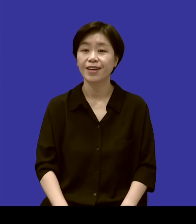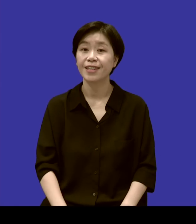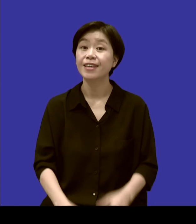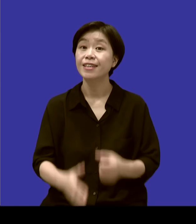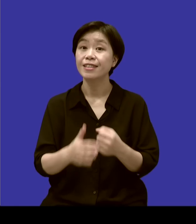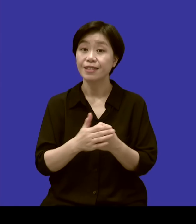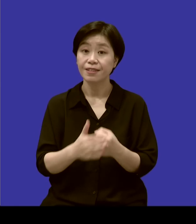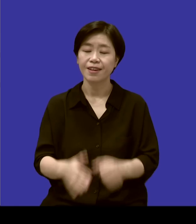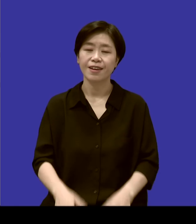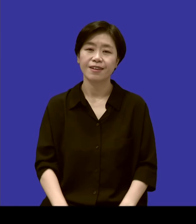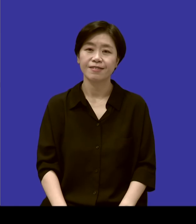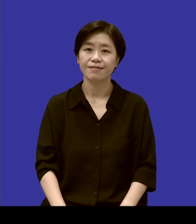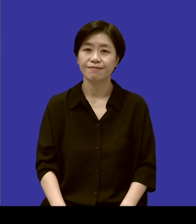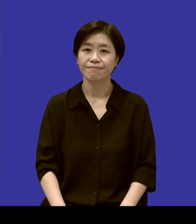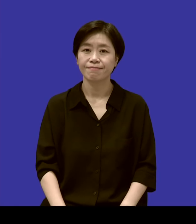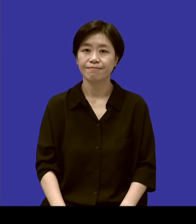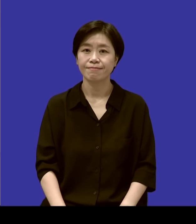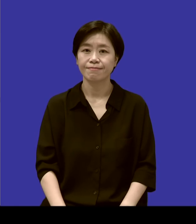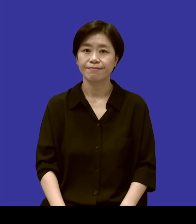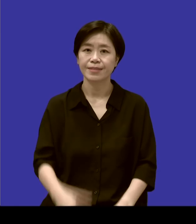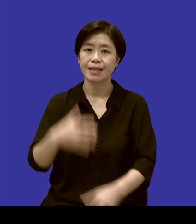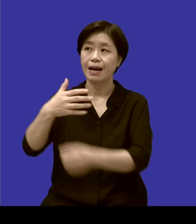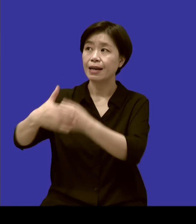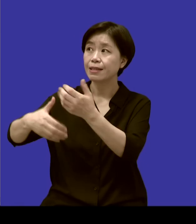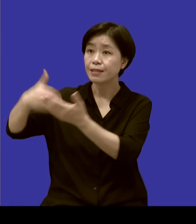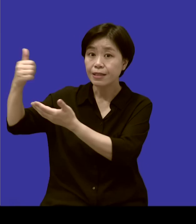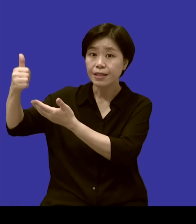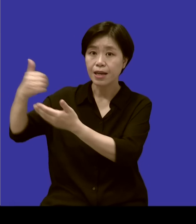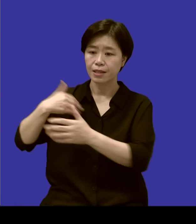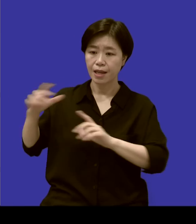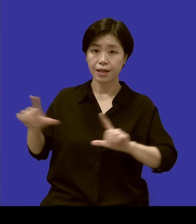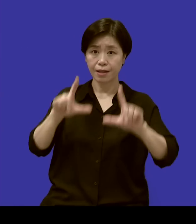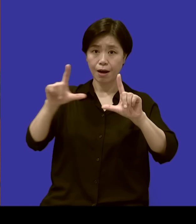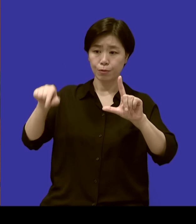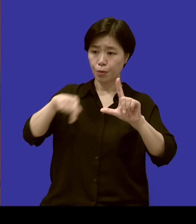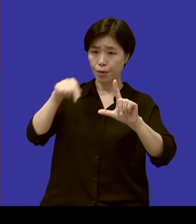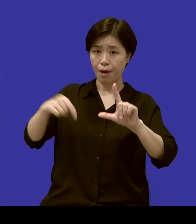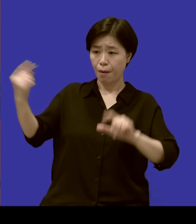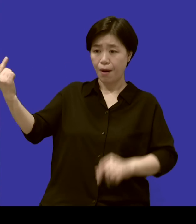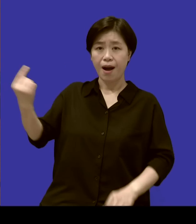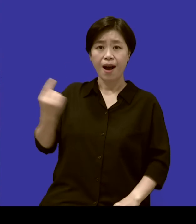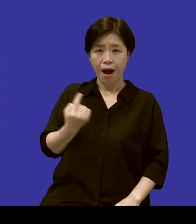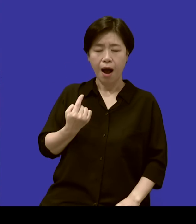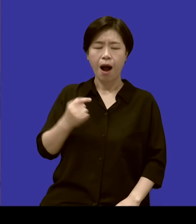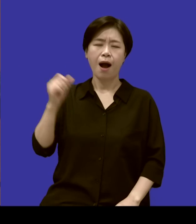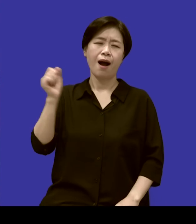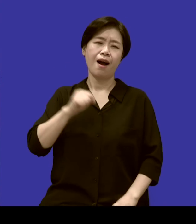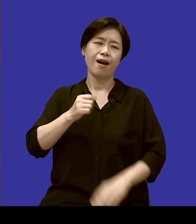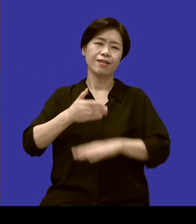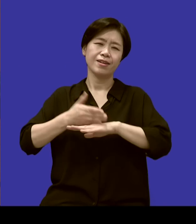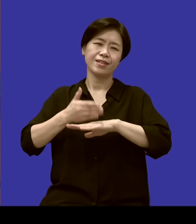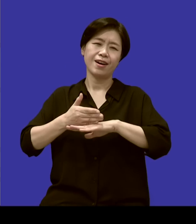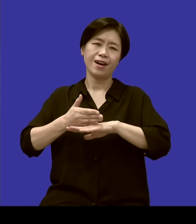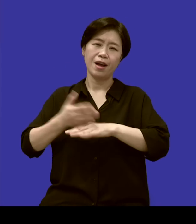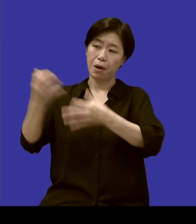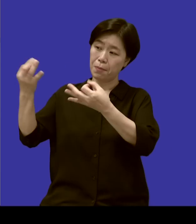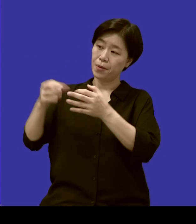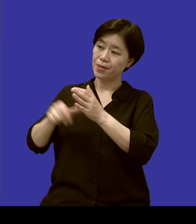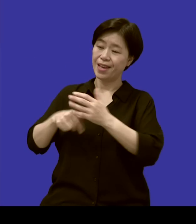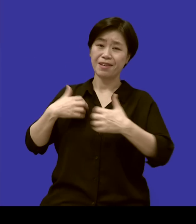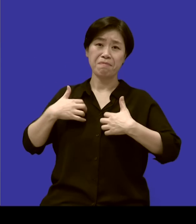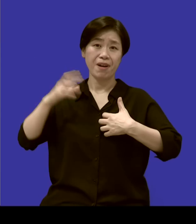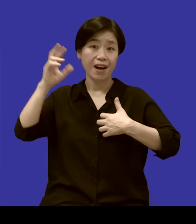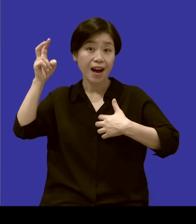지금은 홀가분하고 하나님이 내 삶을 통해서 이렇게 역사하시는구나. 하나님이 나를 기뻐하시나 보다. 더